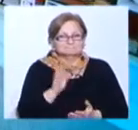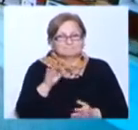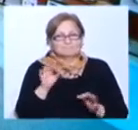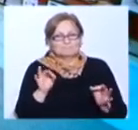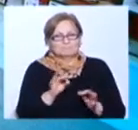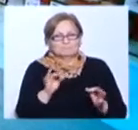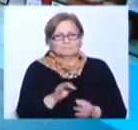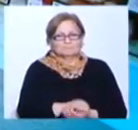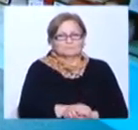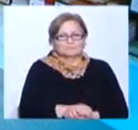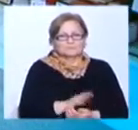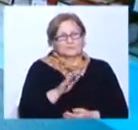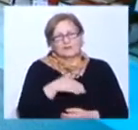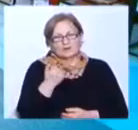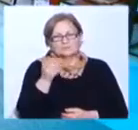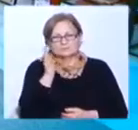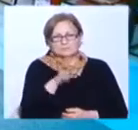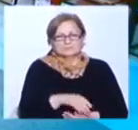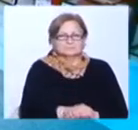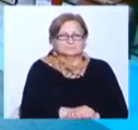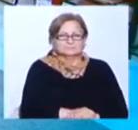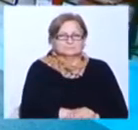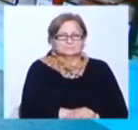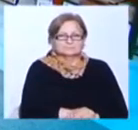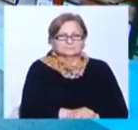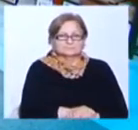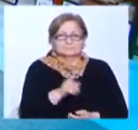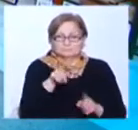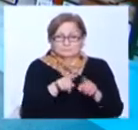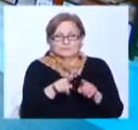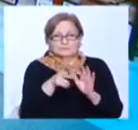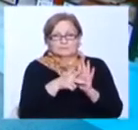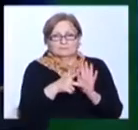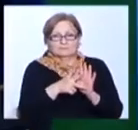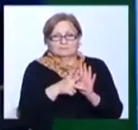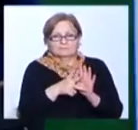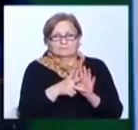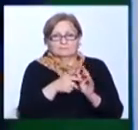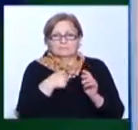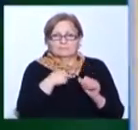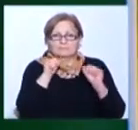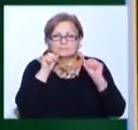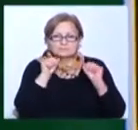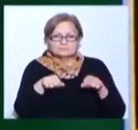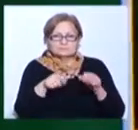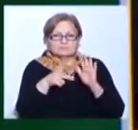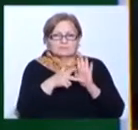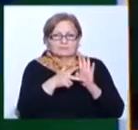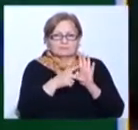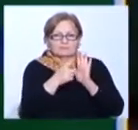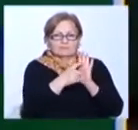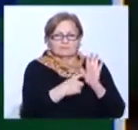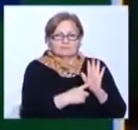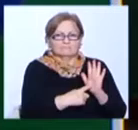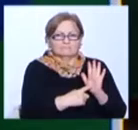არაუშავს. იყოს იქ თუ არ უნდა ჩვენთან. ესეც 8. მე 8 შემიძლია გავყო